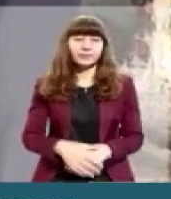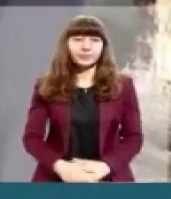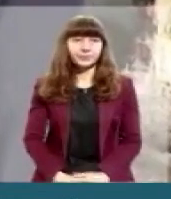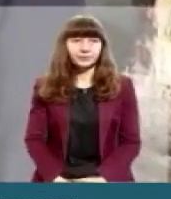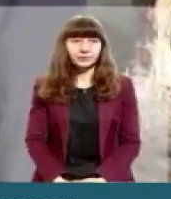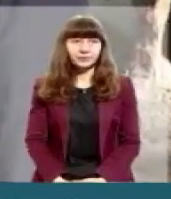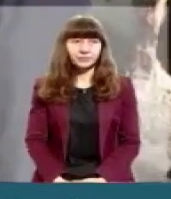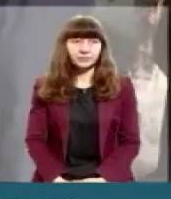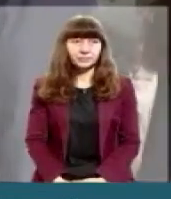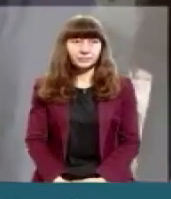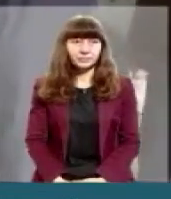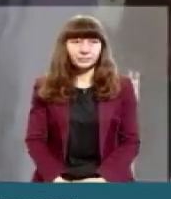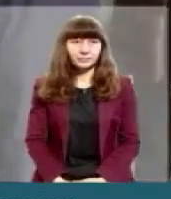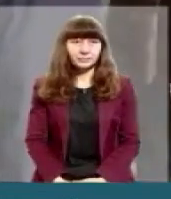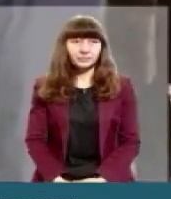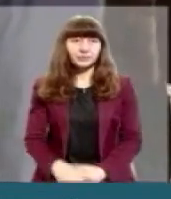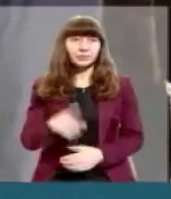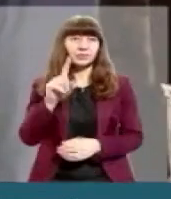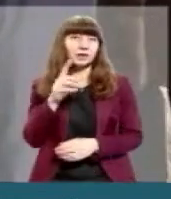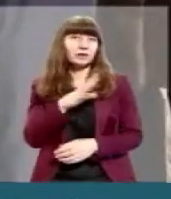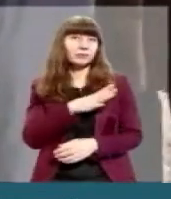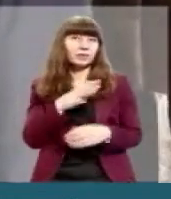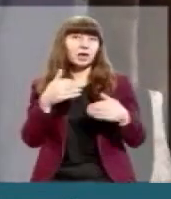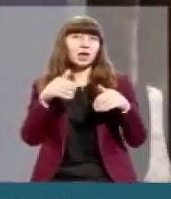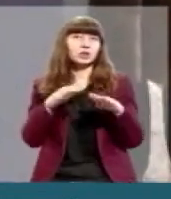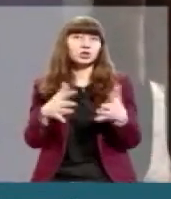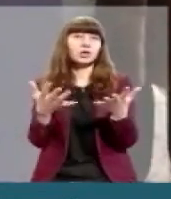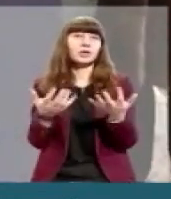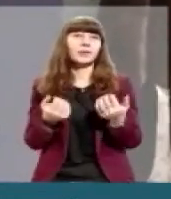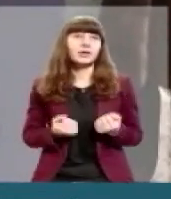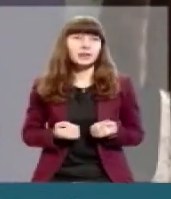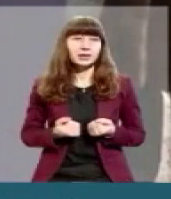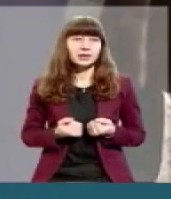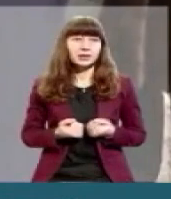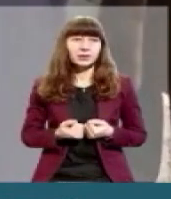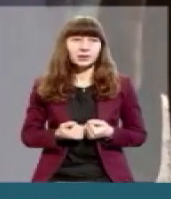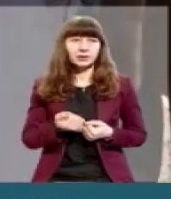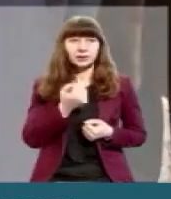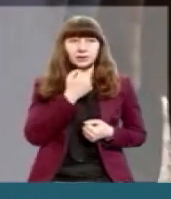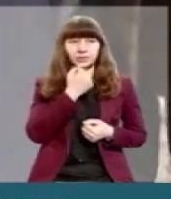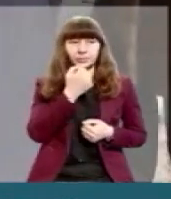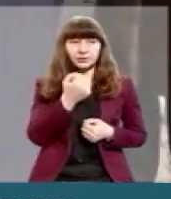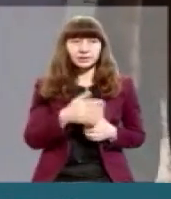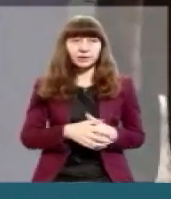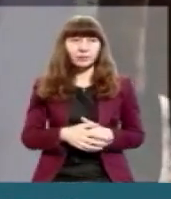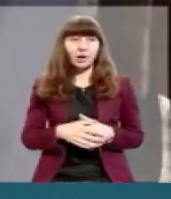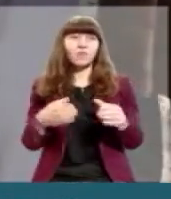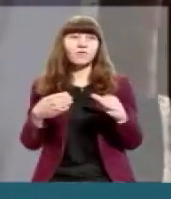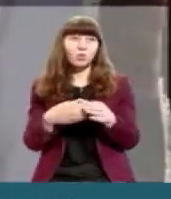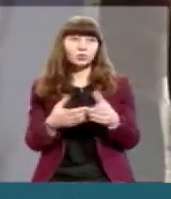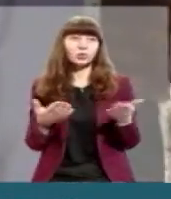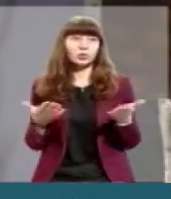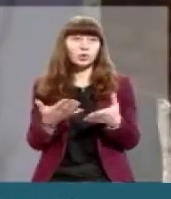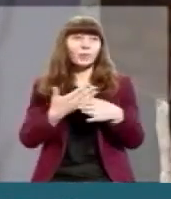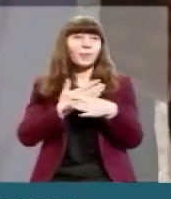ограниченными возможностями. Поэтому было принято решение вот, о создании этого центра. Спасибо фонду «Халкордок», который значит,